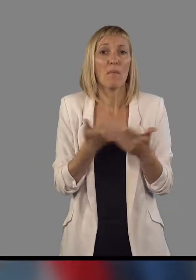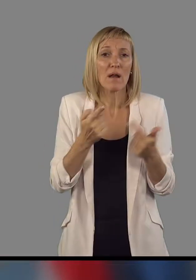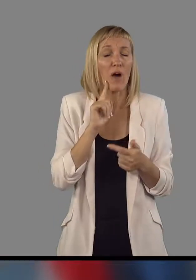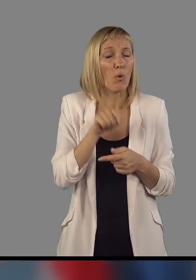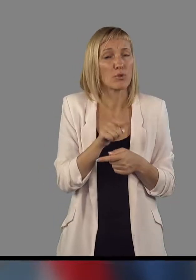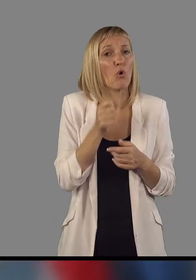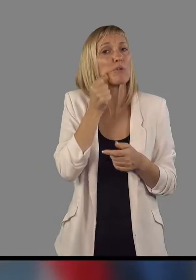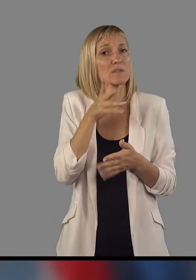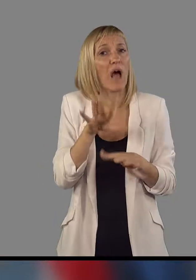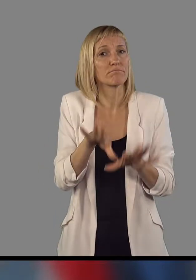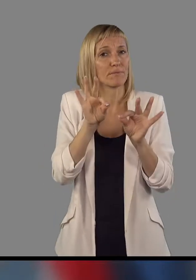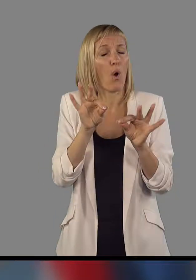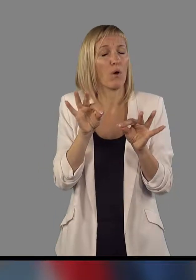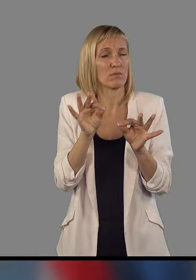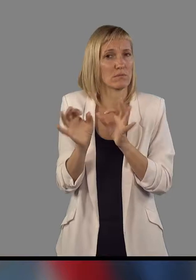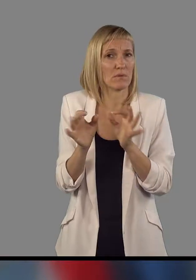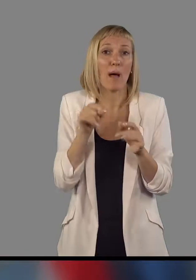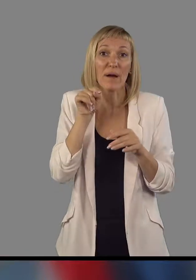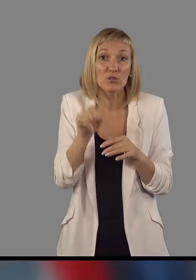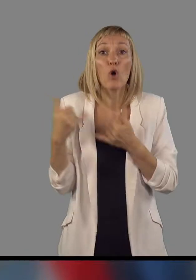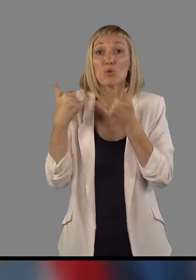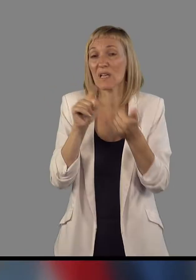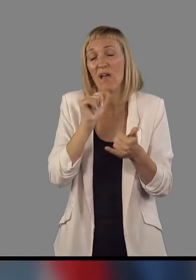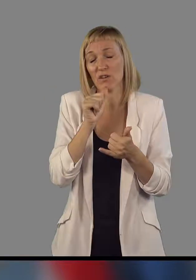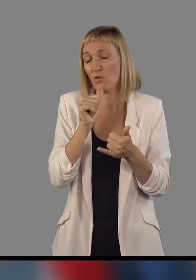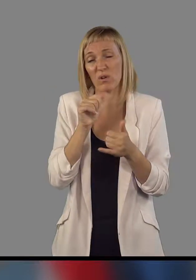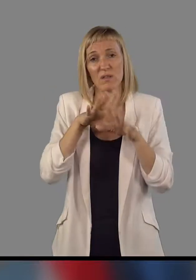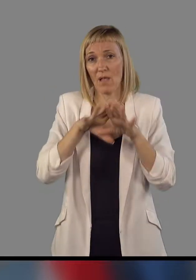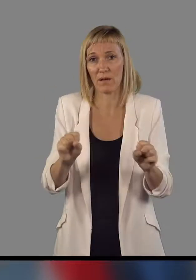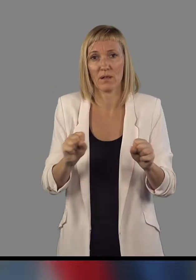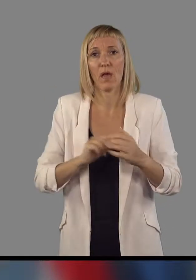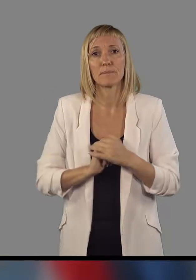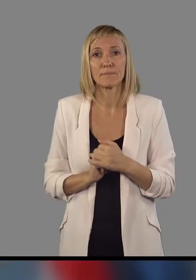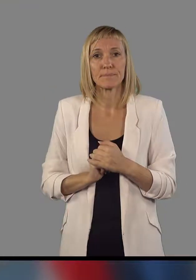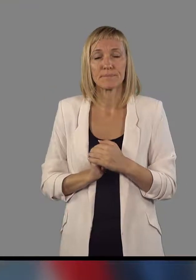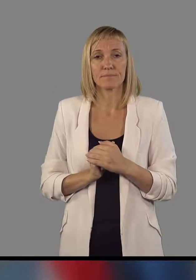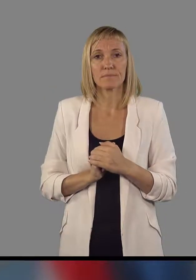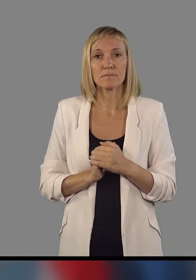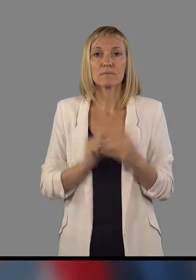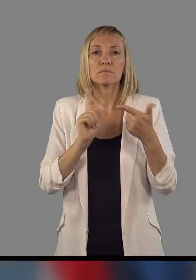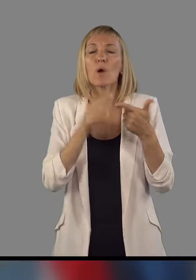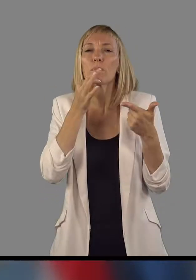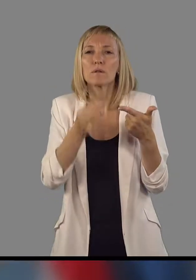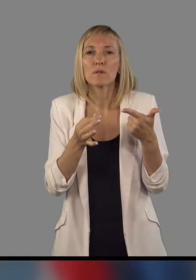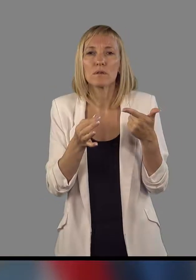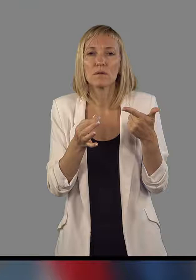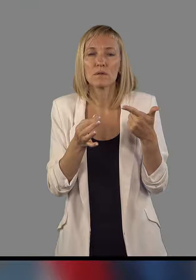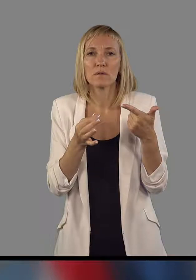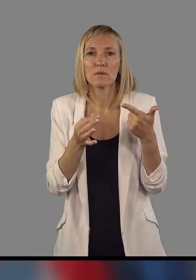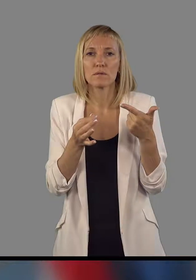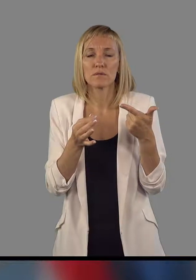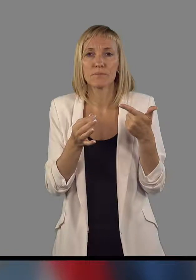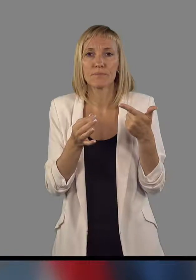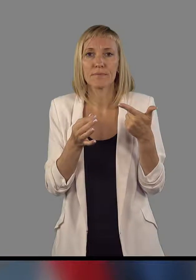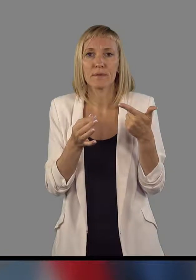kdaj najbrž pa to tudi lahko ugotovila, ampak takih primerov praktično nimamo. Potem drugo